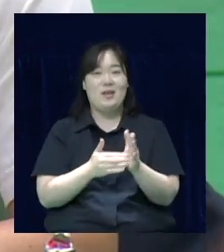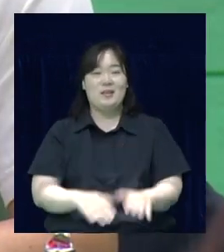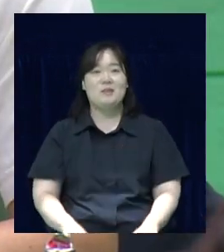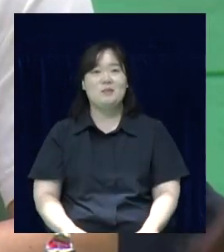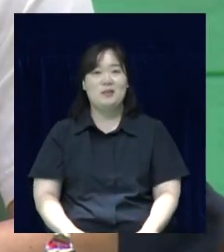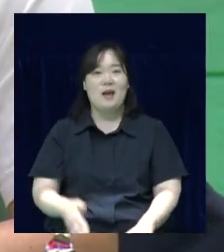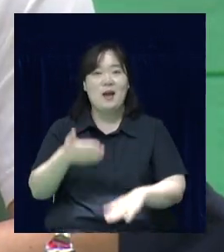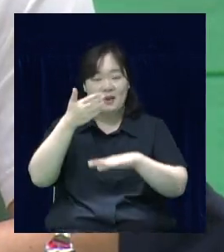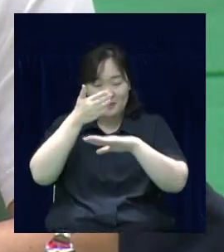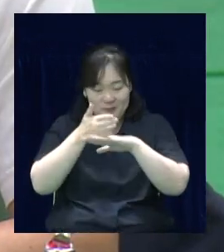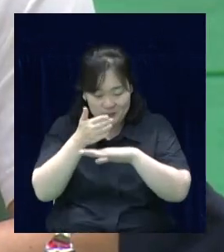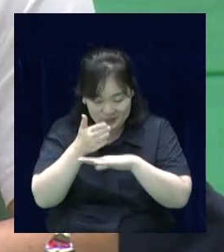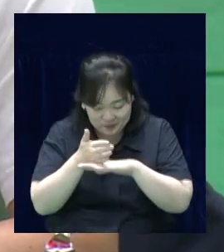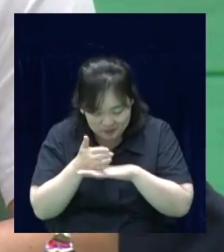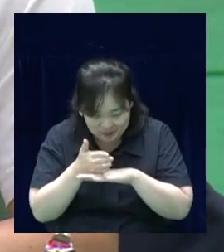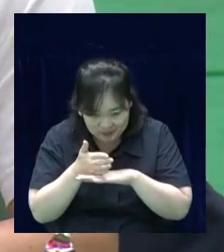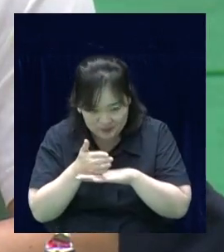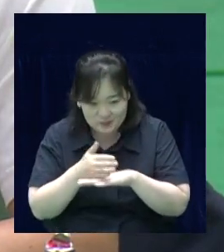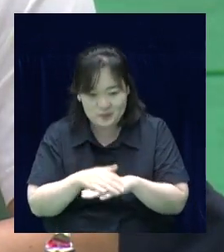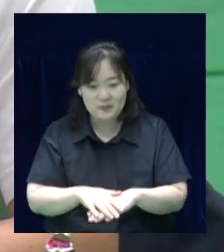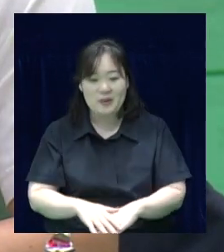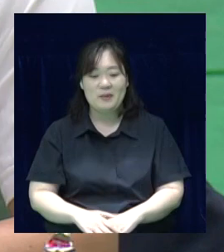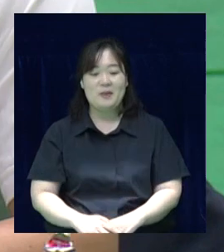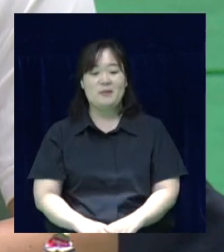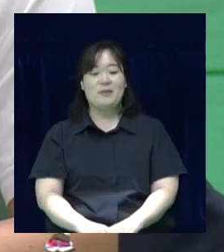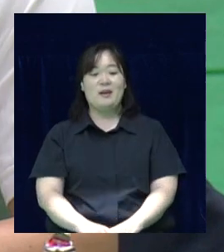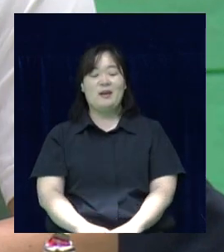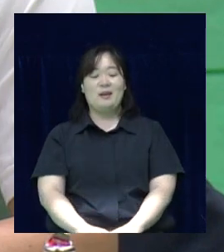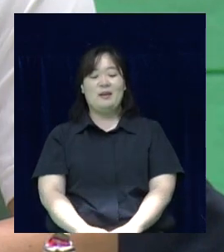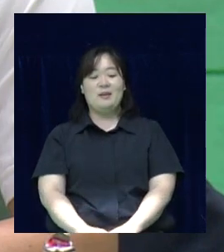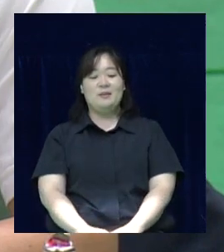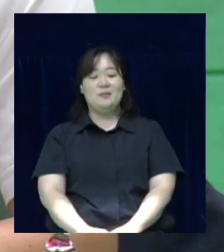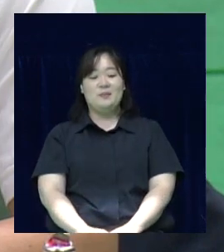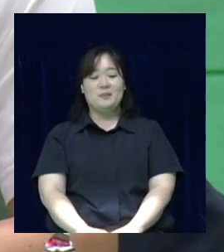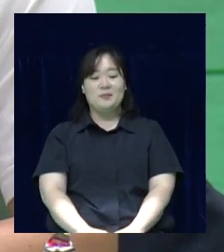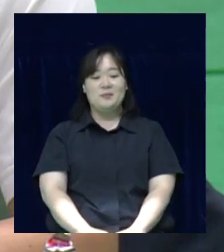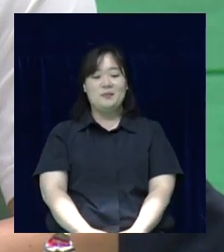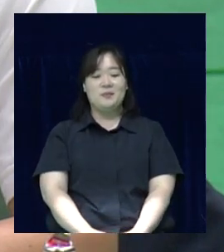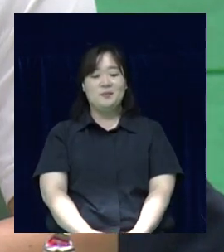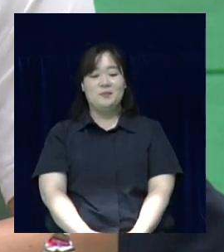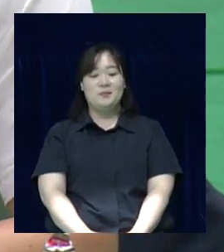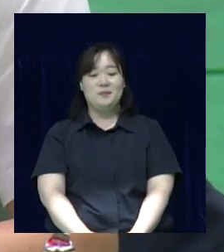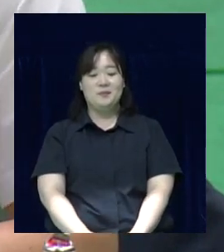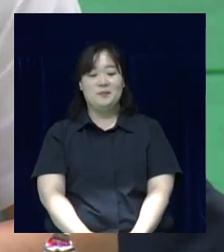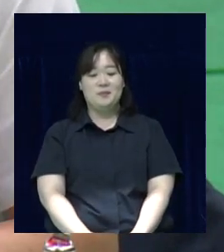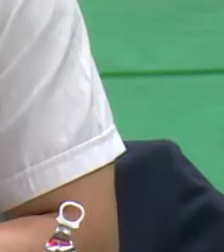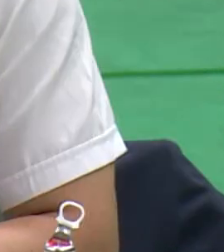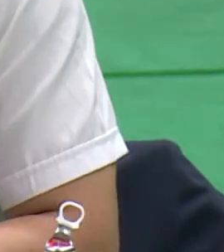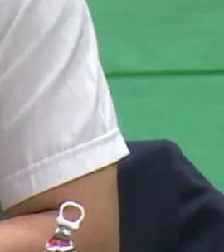하겠습니다. 지금까지 박노혁 해설위원과 함께했고요. 저는 캐스터 오수빈이었습니다. 함께해 주신 여러분 대단히 고맙습니다.